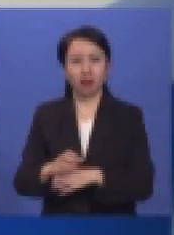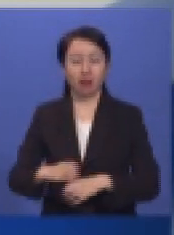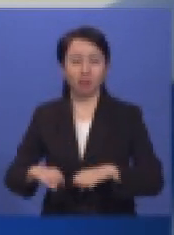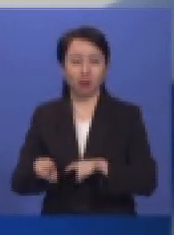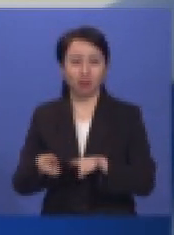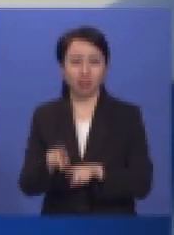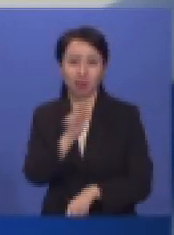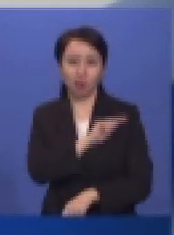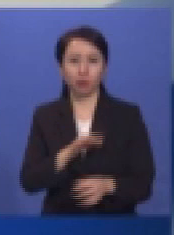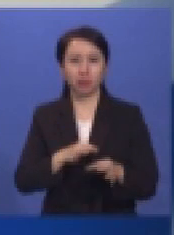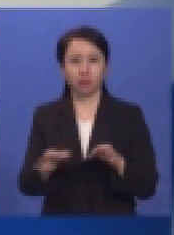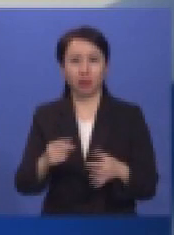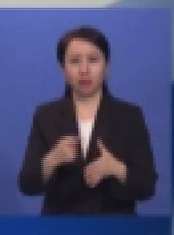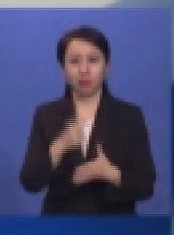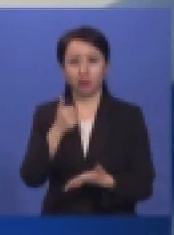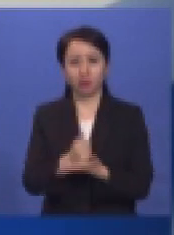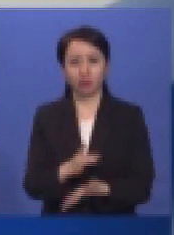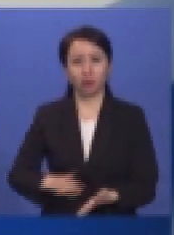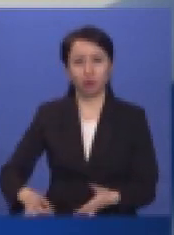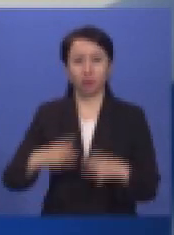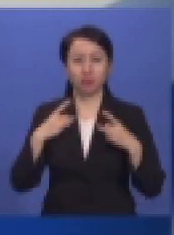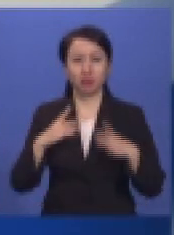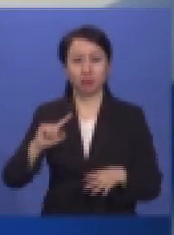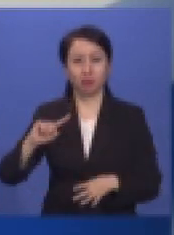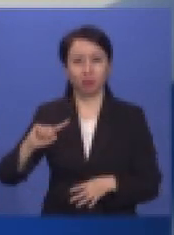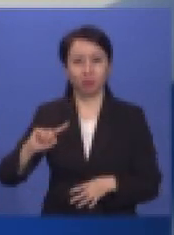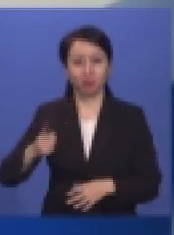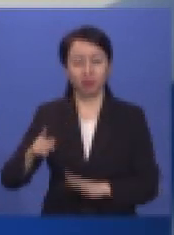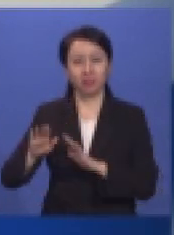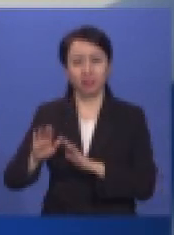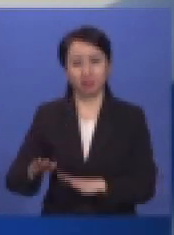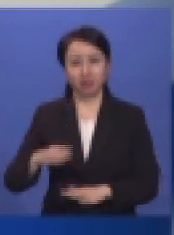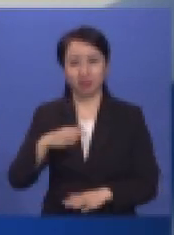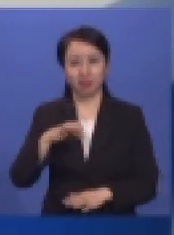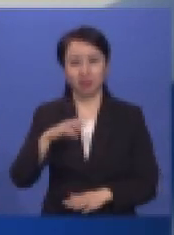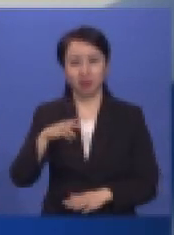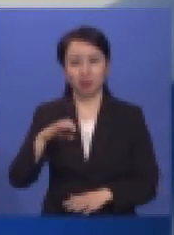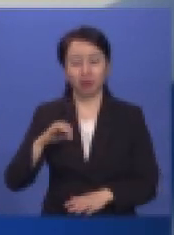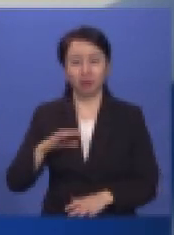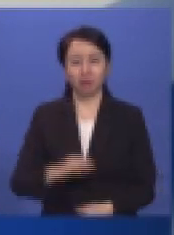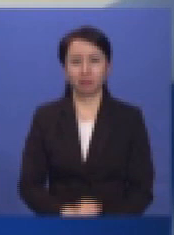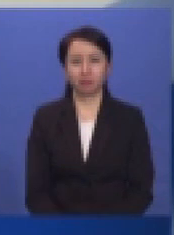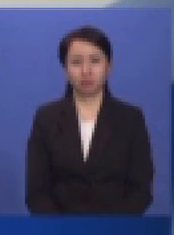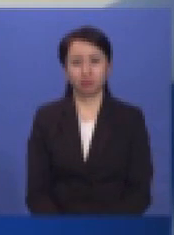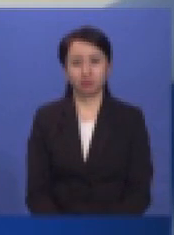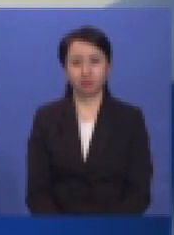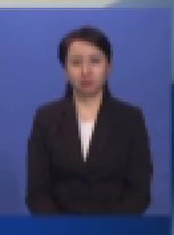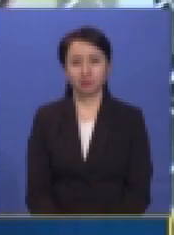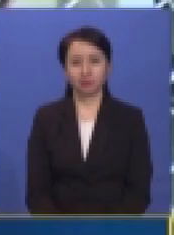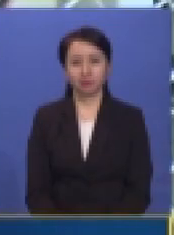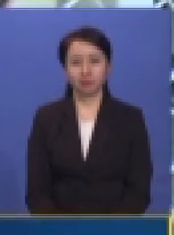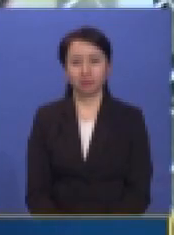12 команд. Также работников сферы от имени главы региона поздравил его первый заместитель Марат Асмагамбетов. Подробности